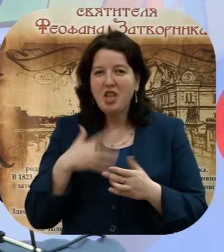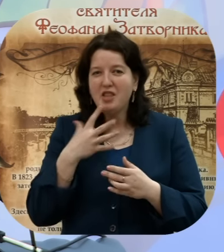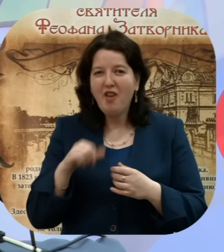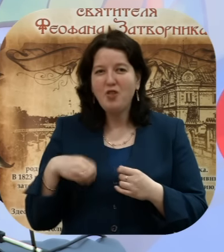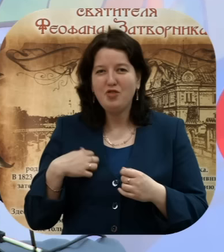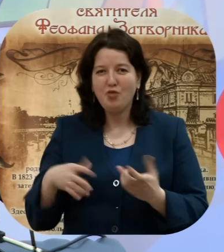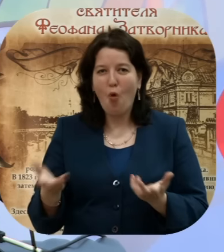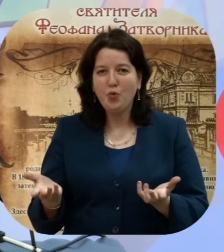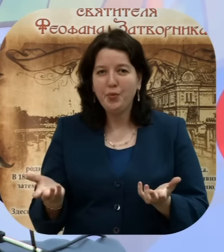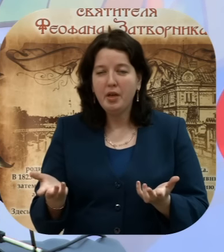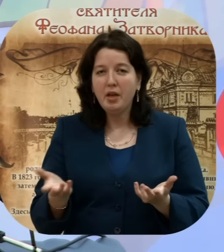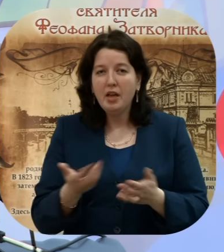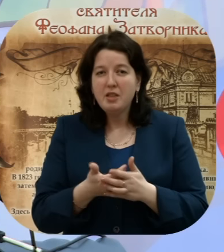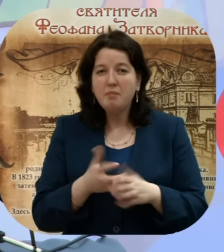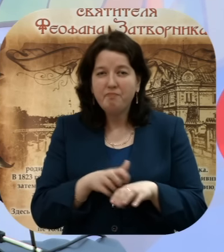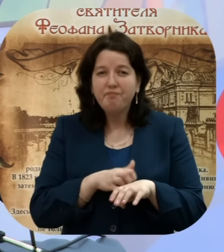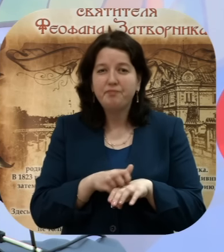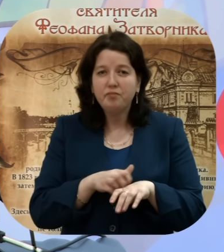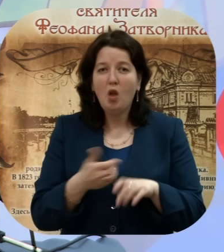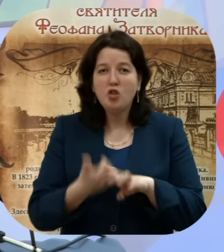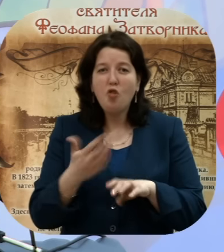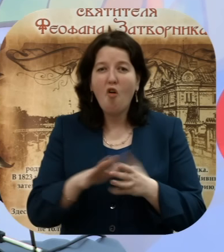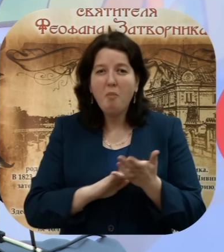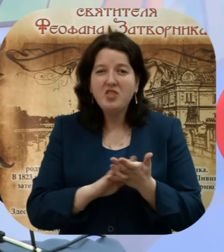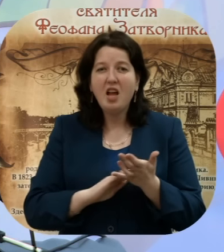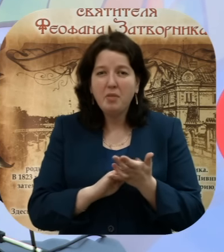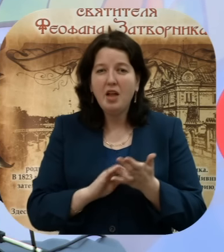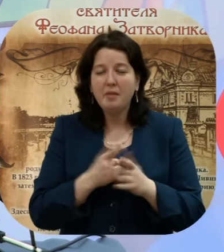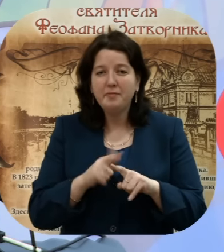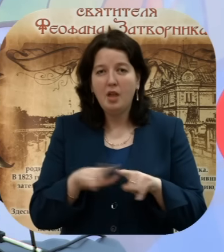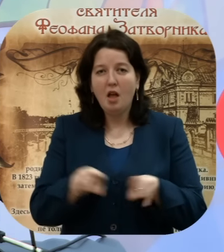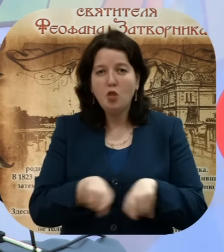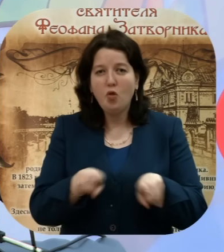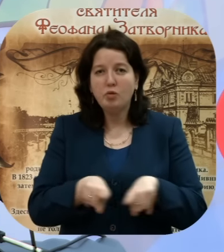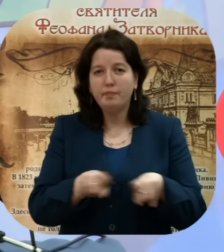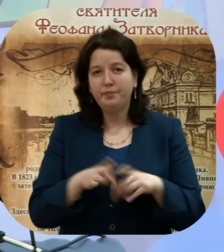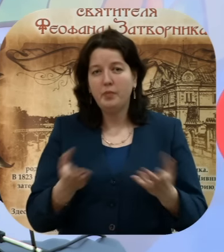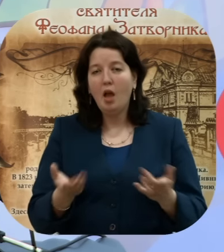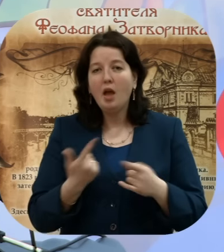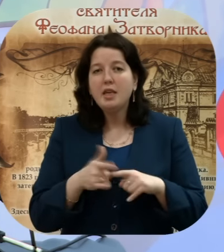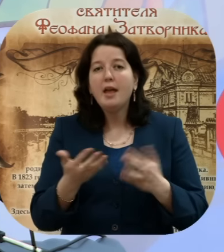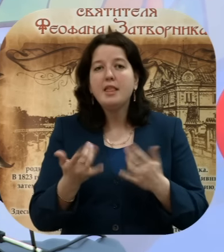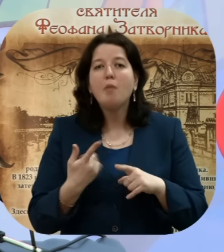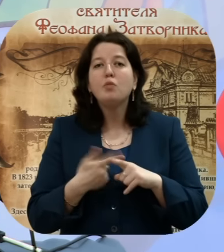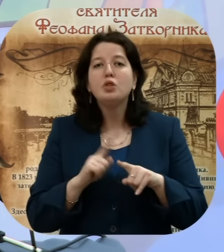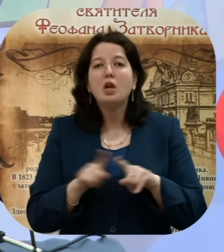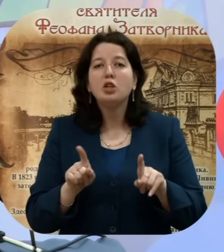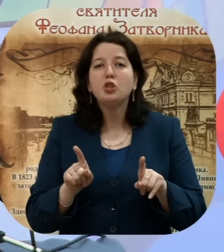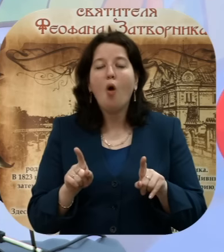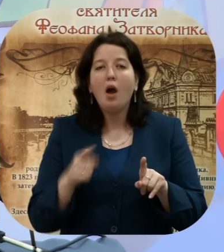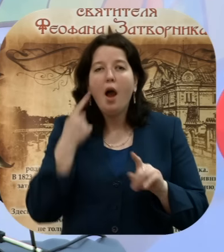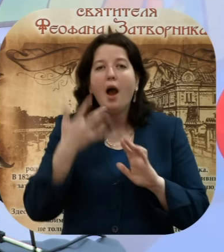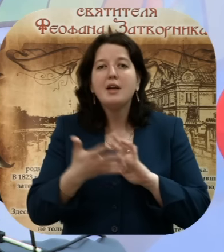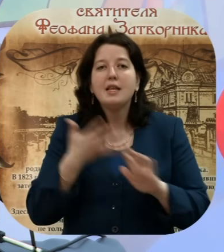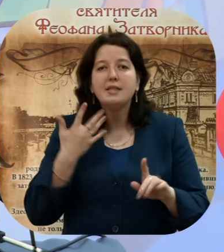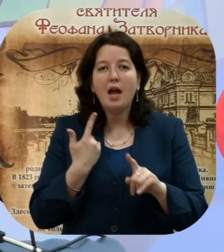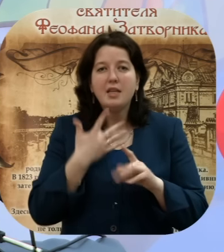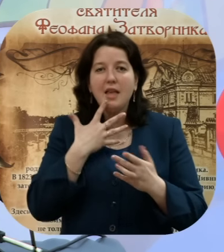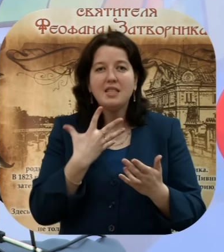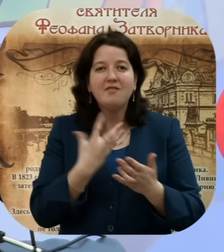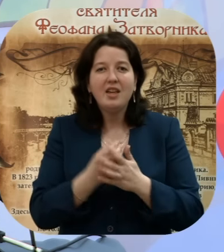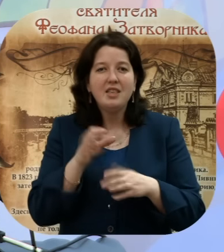хотел этого не делать, но, увы, не могу. Поэтому требуется, что вот это осознание своей